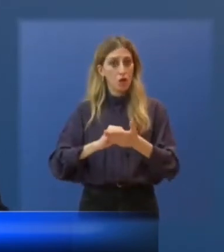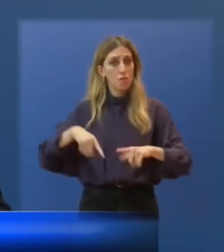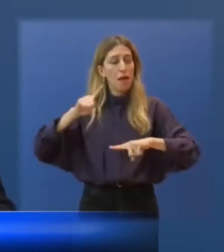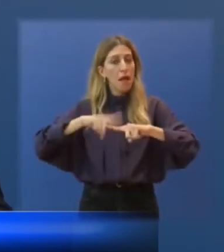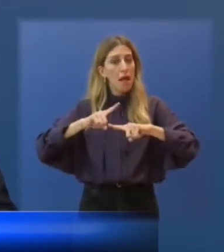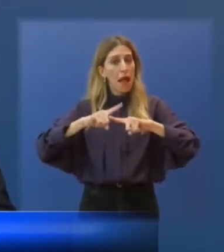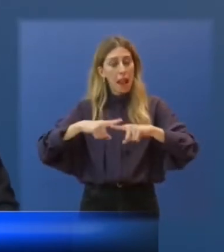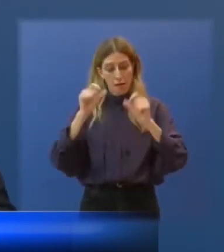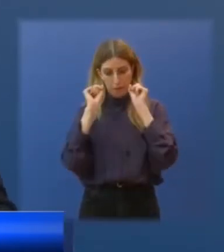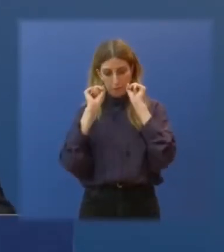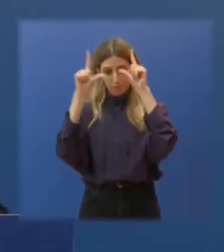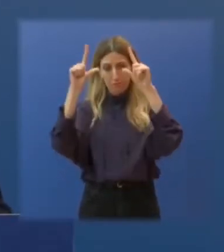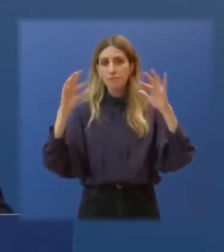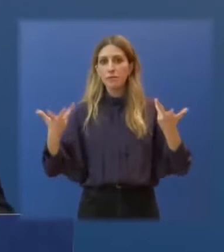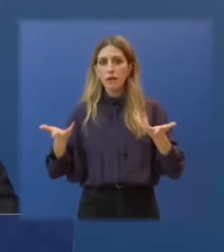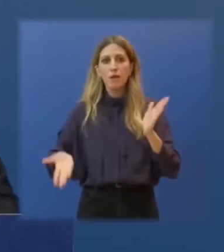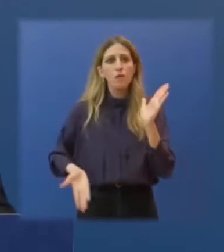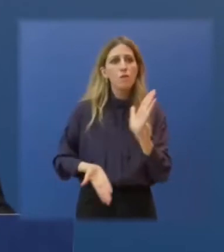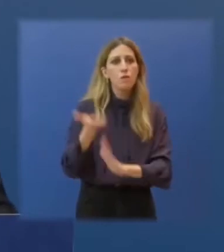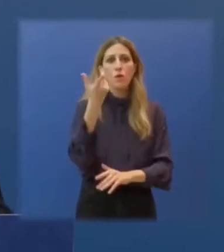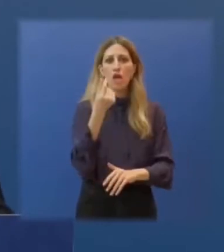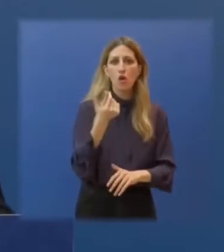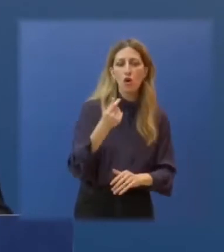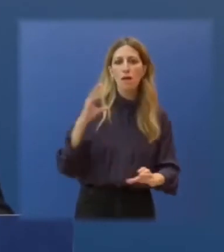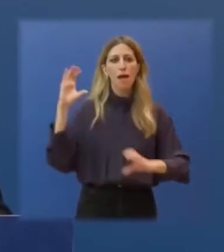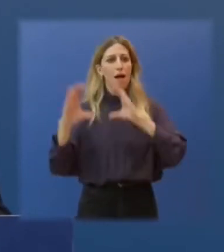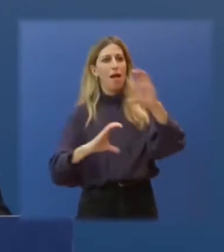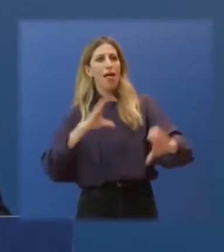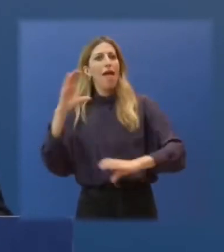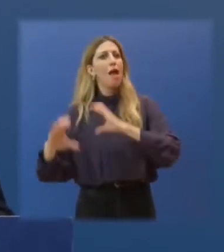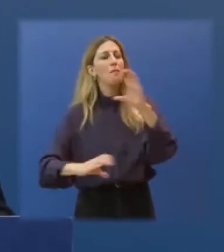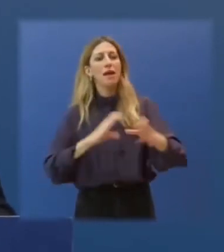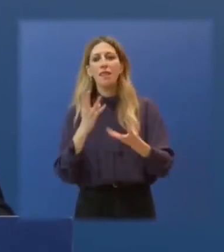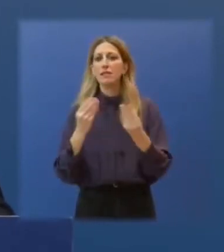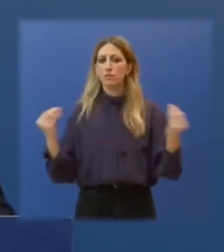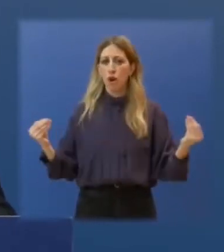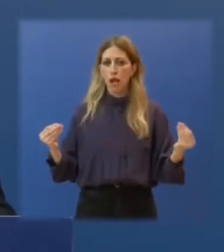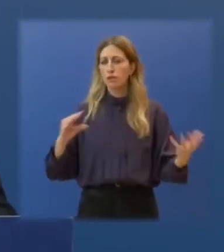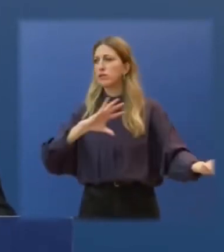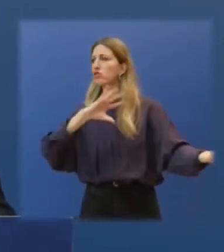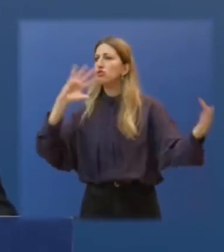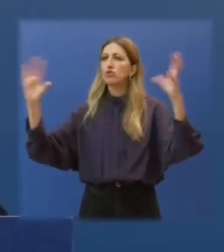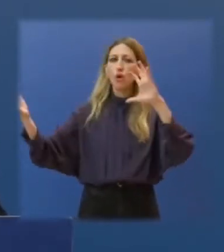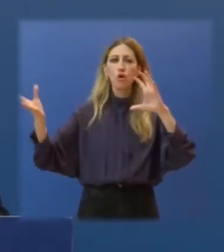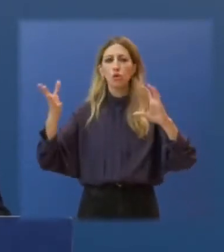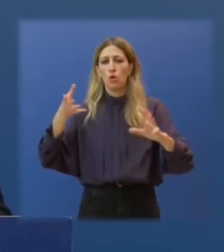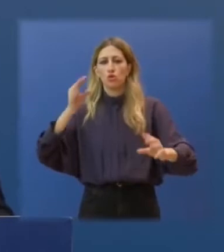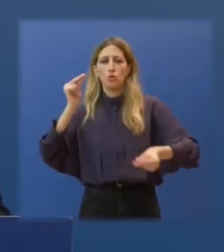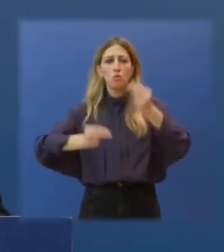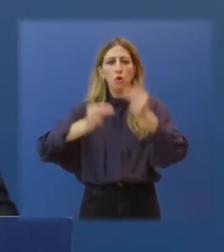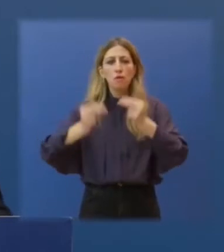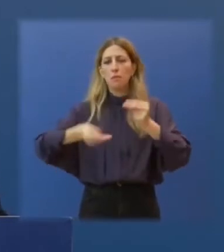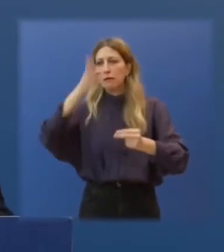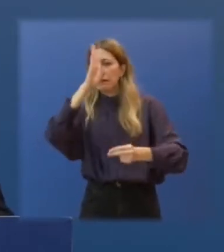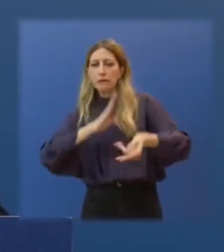και σημαντικές επιδόσεις σε πολλά επίπεδα. Παρά τις πρωτόγνωρες εξωγενείς προκλήσεις και διεθνείς κρίσεις, η κυβέρνηση συνεχίζει τις μεταρρυθμίσεις